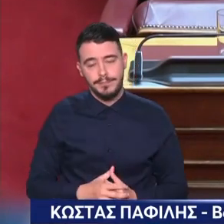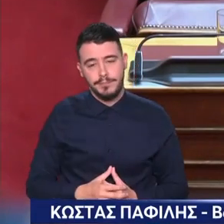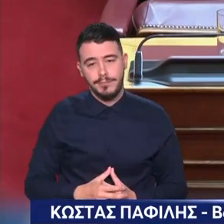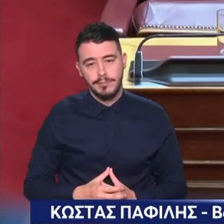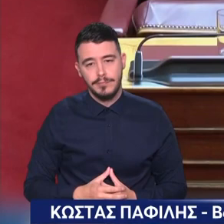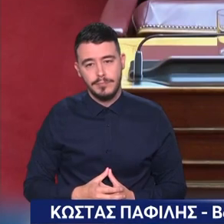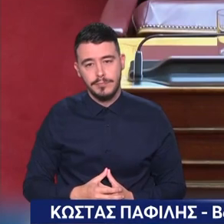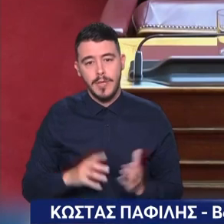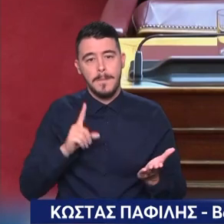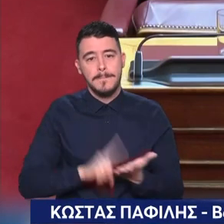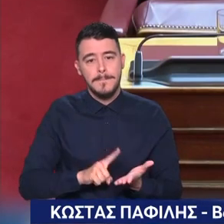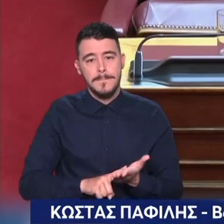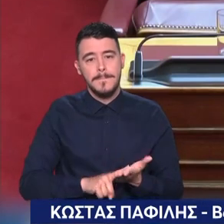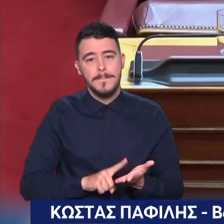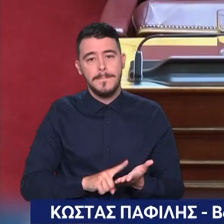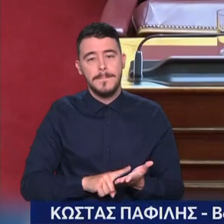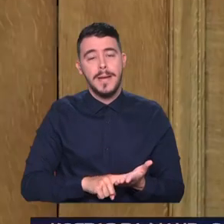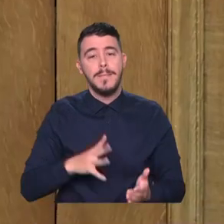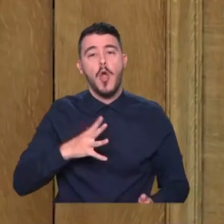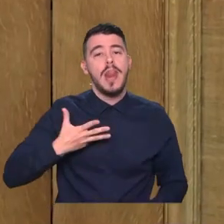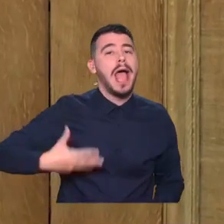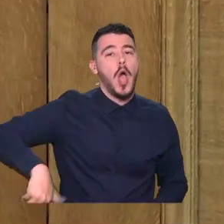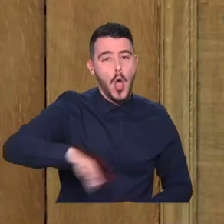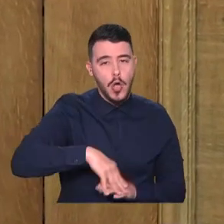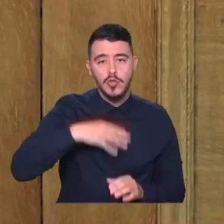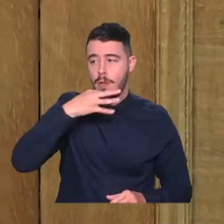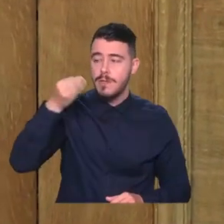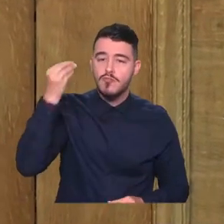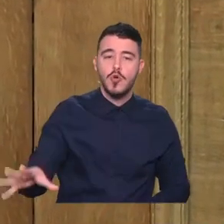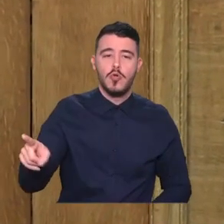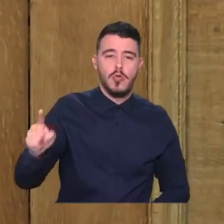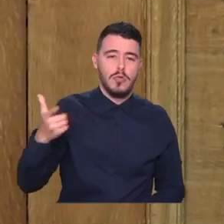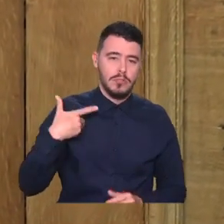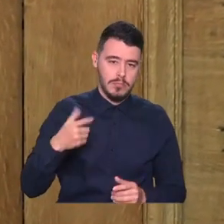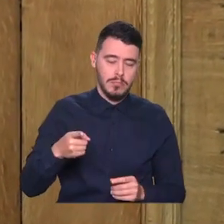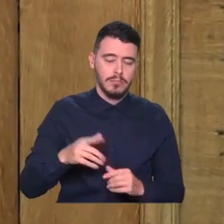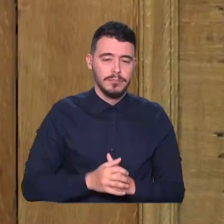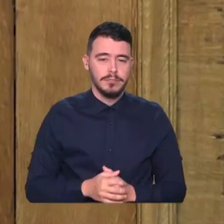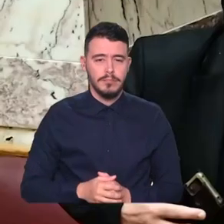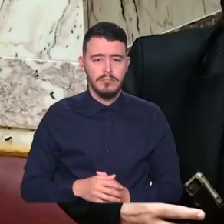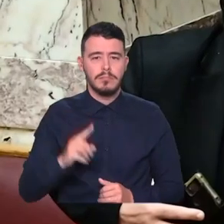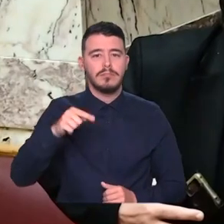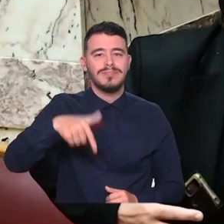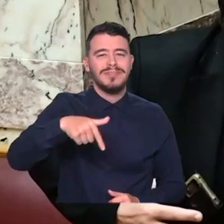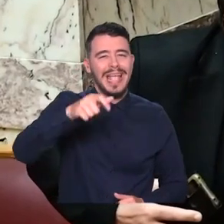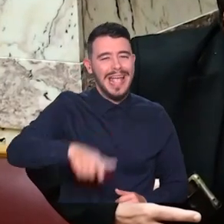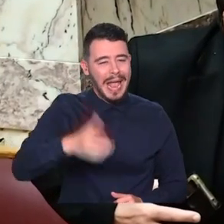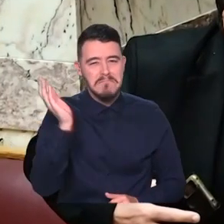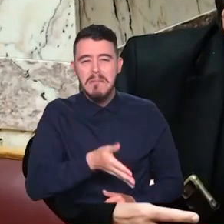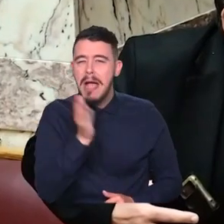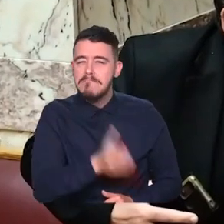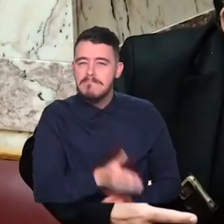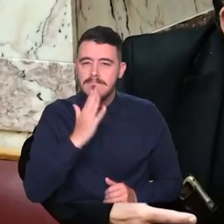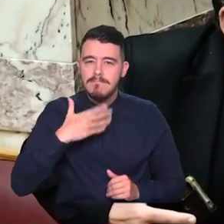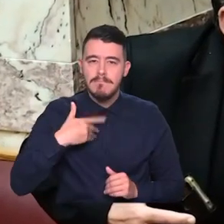αλλά πρέπει ο λαός να τον τσακίσει. Σύμφωνα με τις τελευταίες πληροφορίες, ο Βασίλης Γραμμένος μεταφέρθηκε σε νοσοκομείο τραυματισμένο